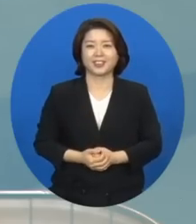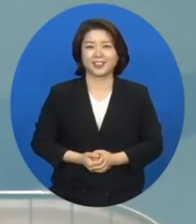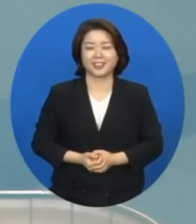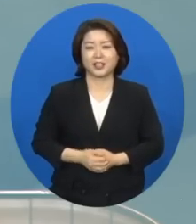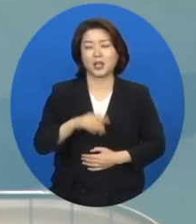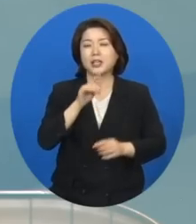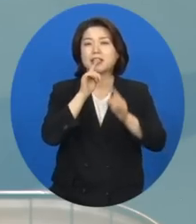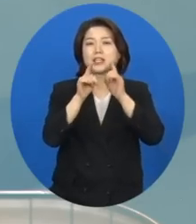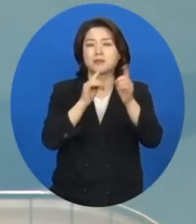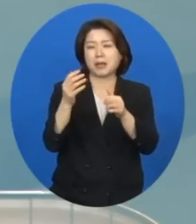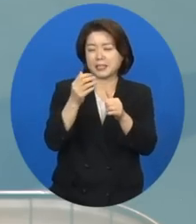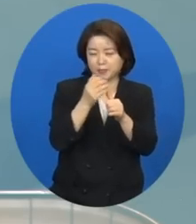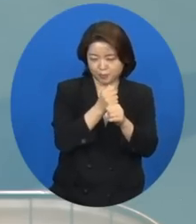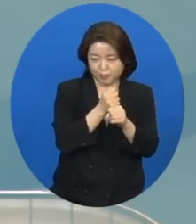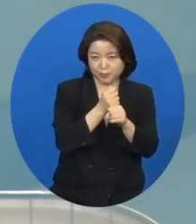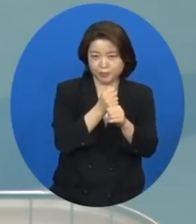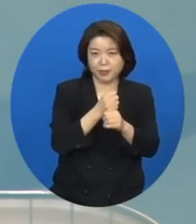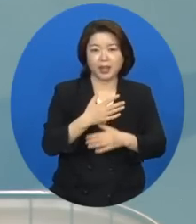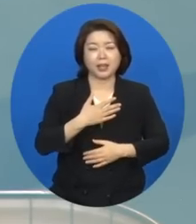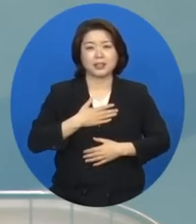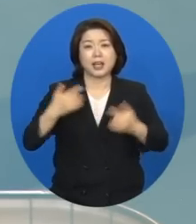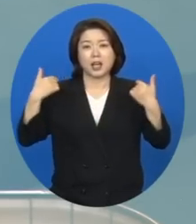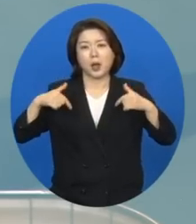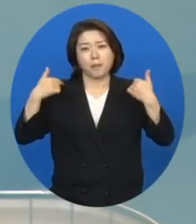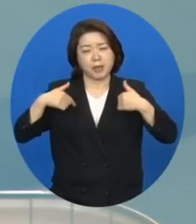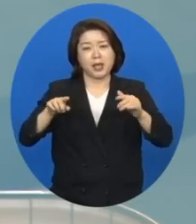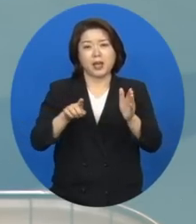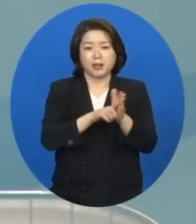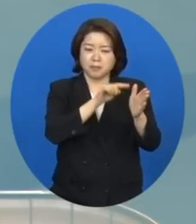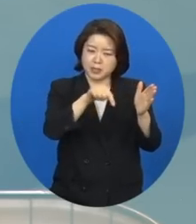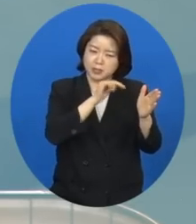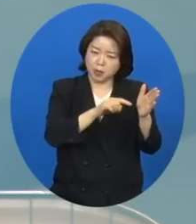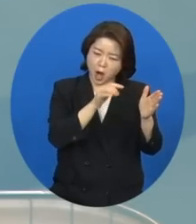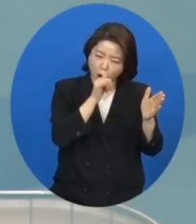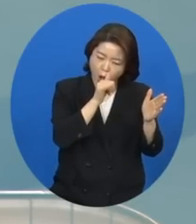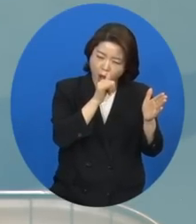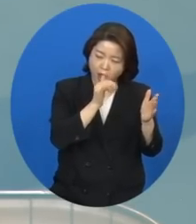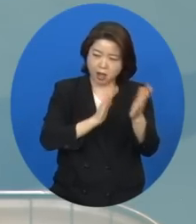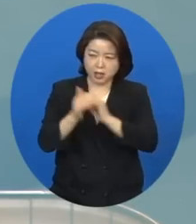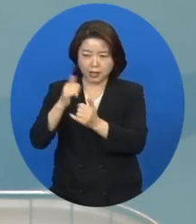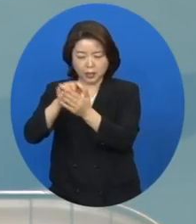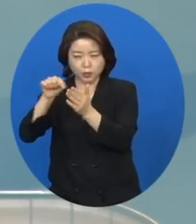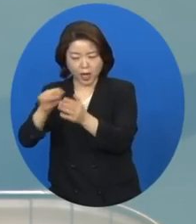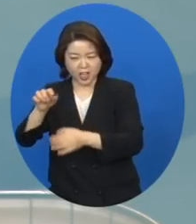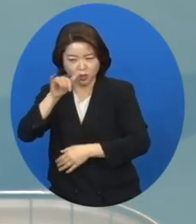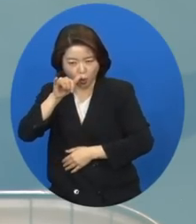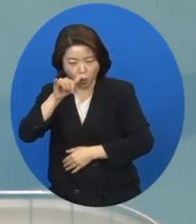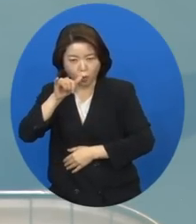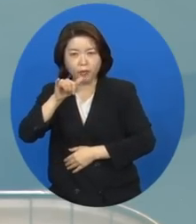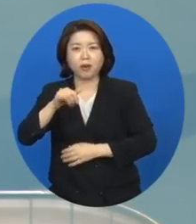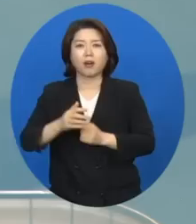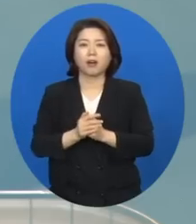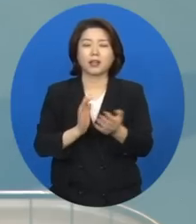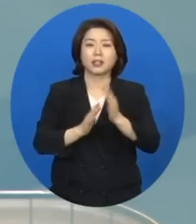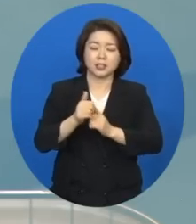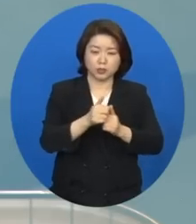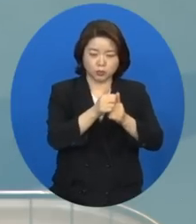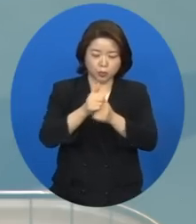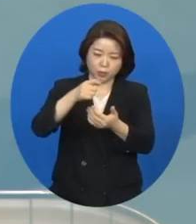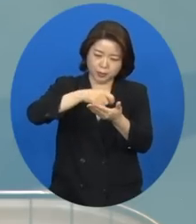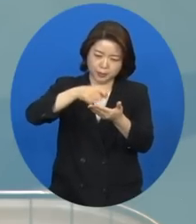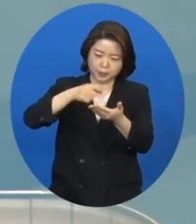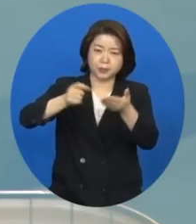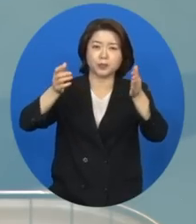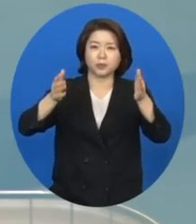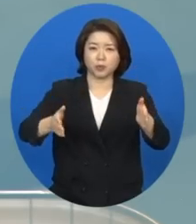이 말씀을 붙잡고 제가 날마다 믿음 안에 있는지 예수 안에 있는지 예수 동행 일기를 쓰면서